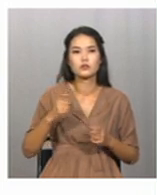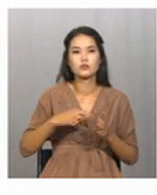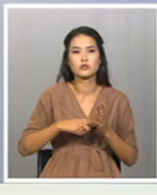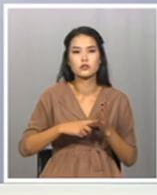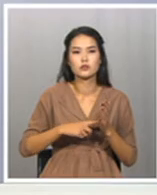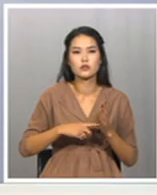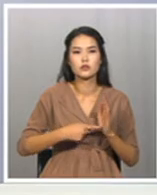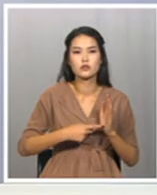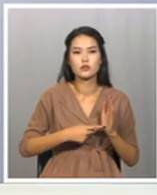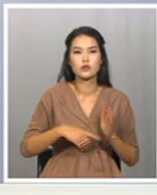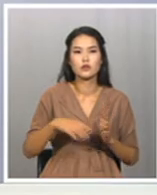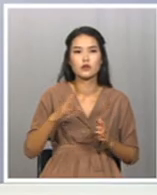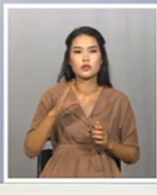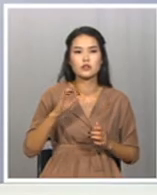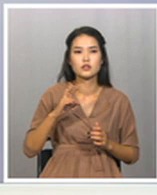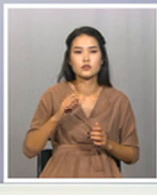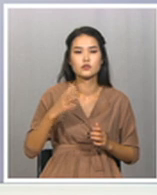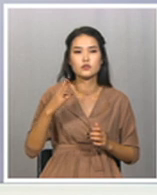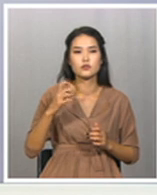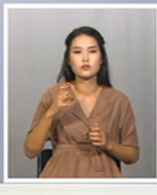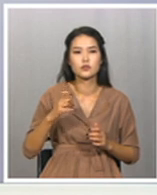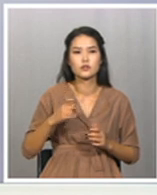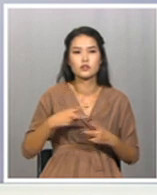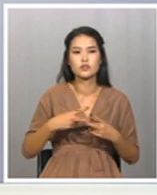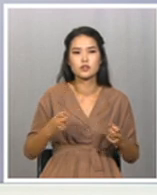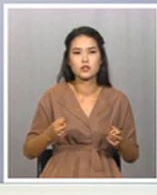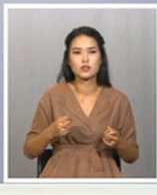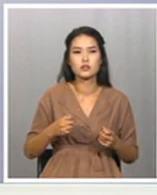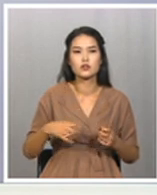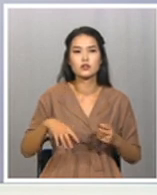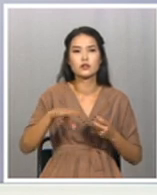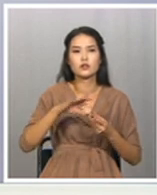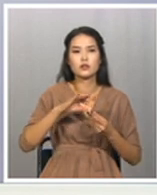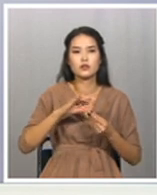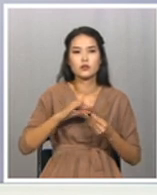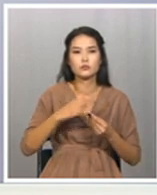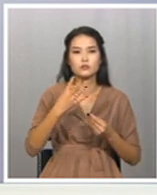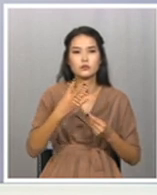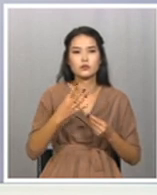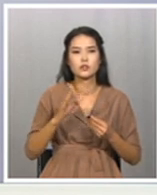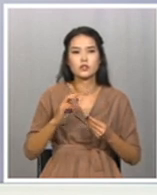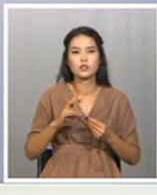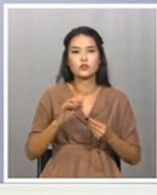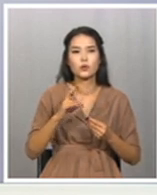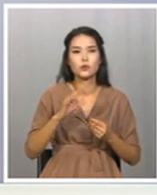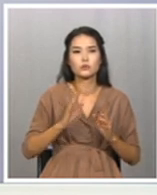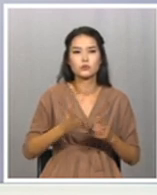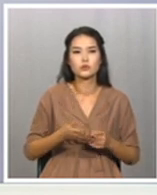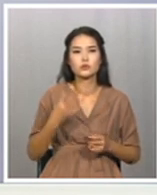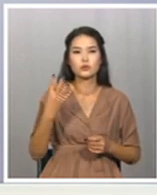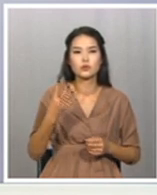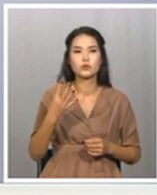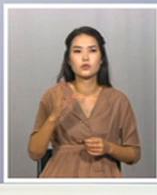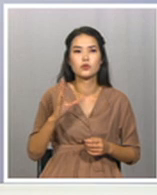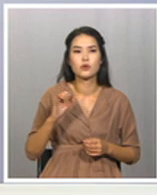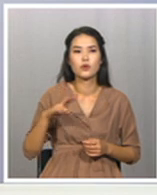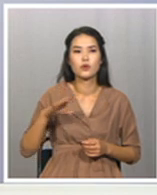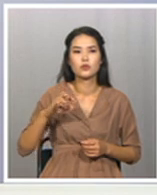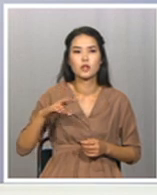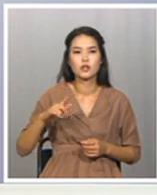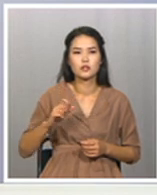ол 4 косинус 4x. Сол кезде 4 косинус 4x бөлінген синус 4x.